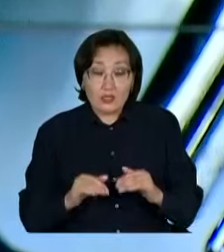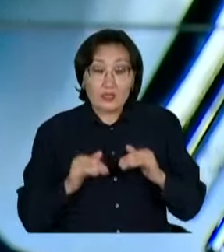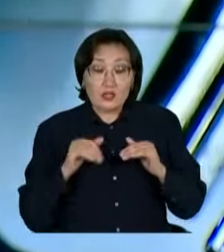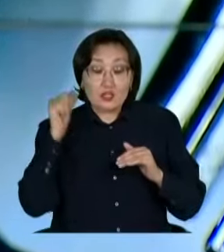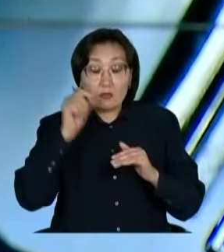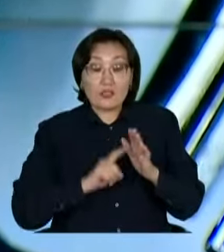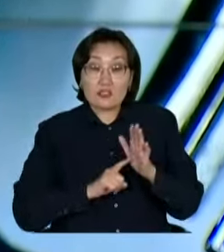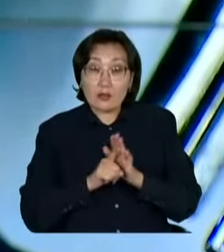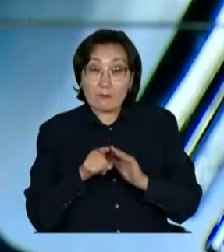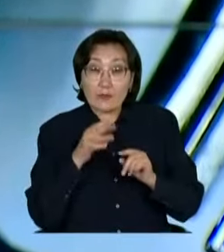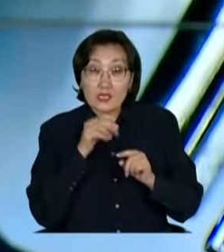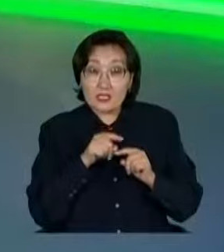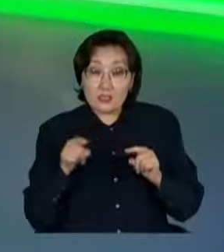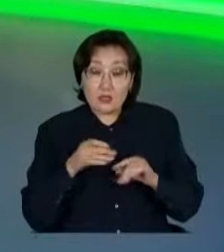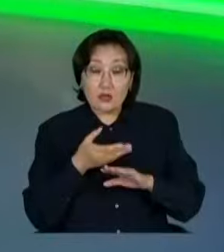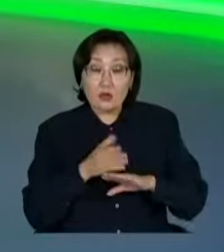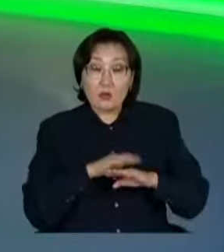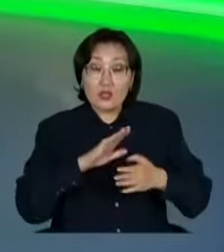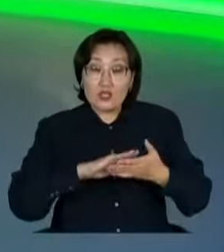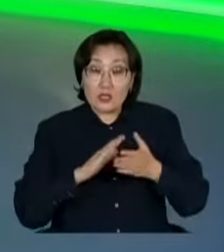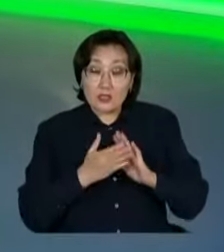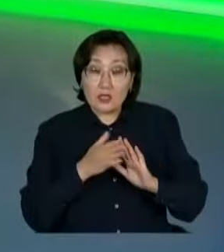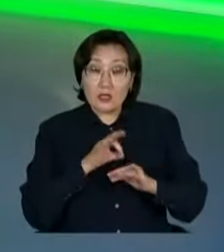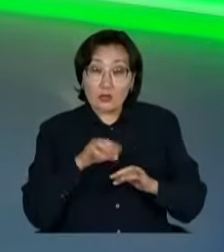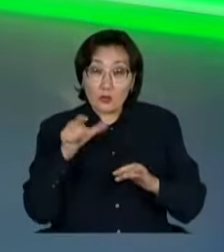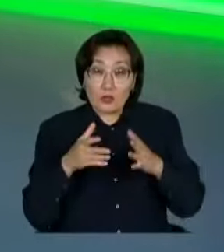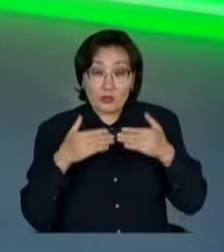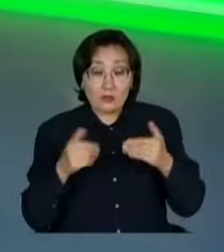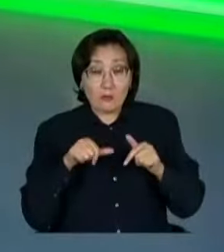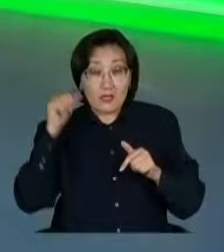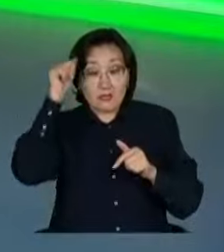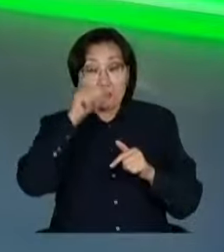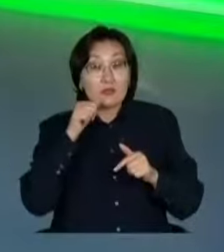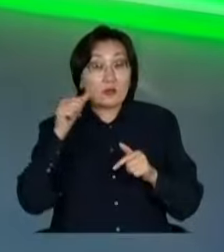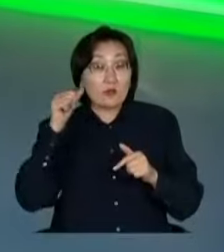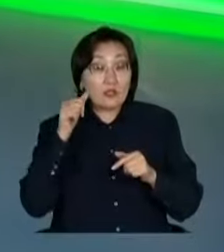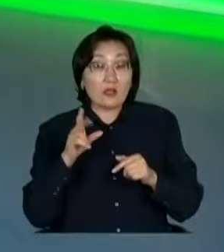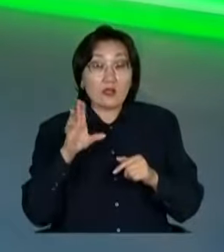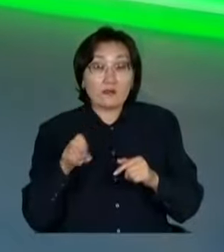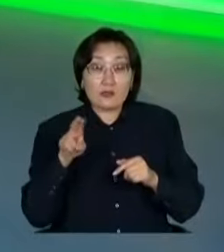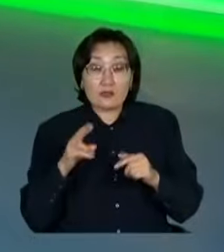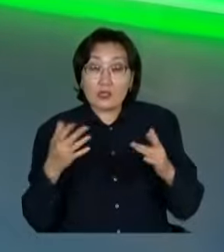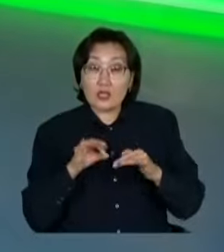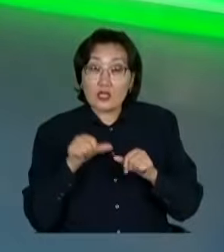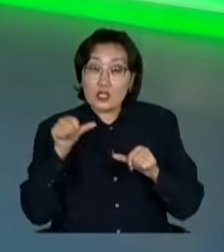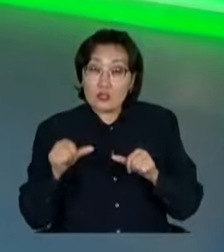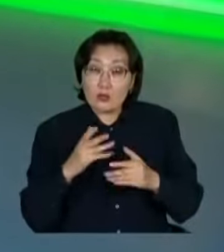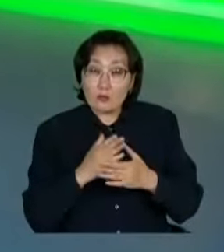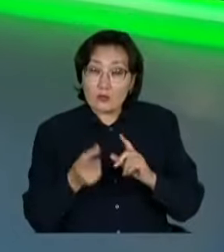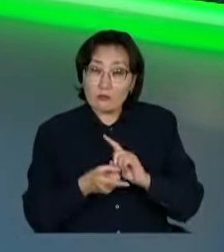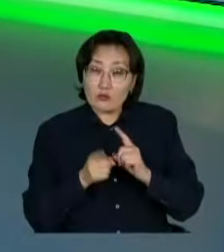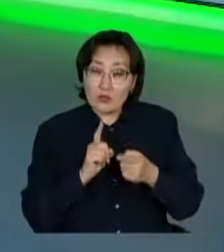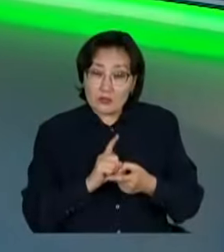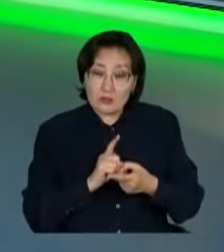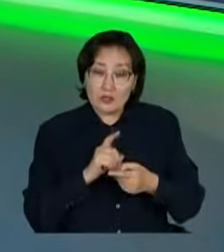бері. Алайда ауыр халдегі науқастар жоқ деді. Биыл, былтырға қарағанда, коронавирустың қандай да бір ерекшеліктері бар ма? Мутацияға ұшырады